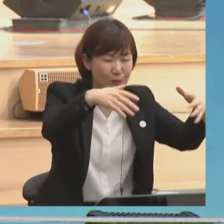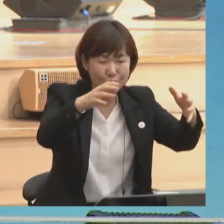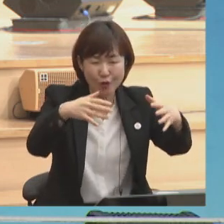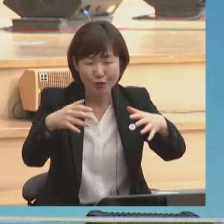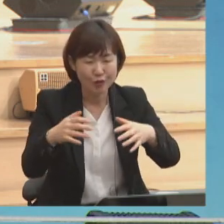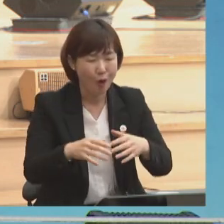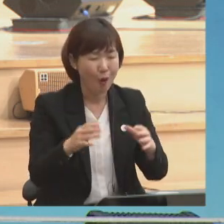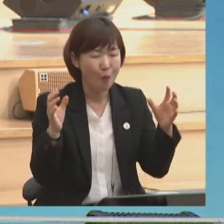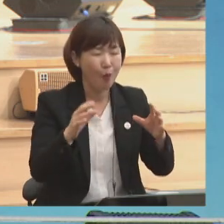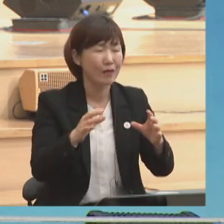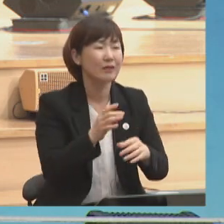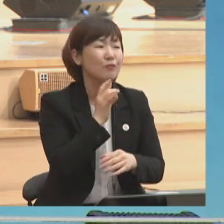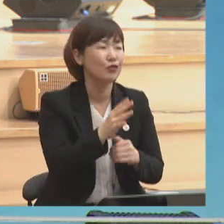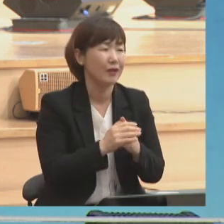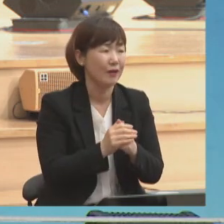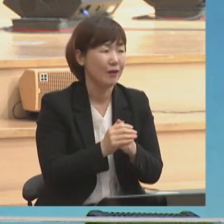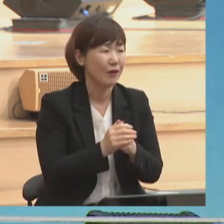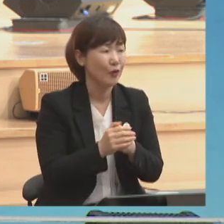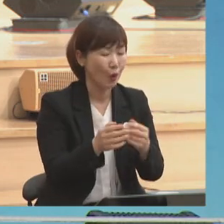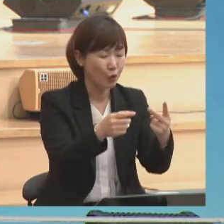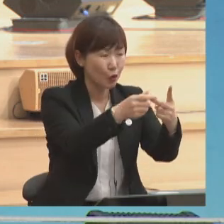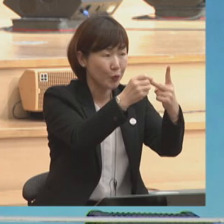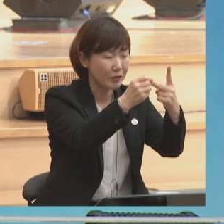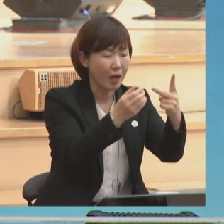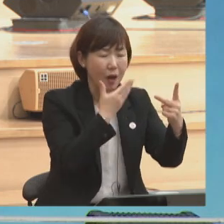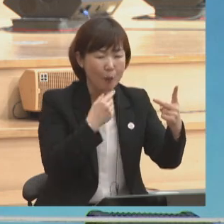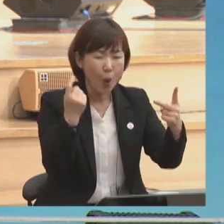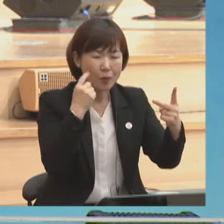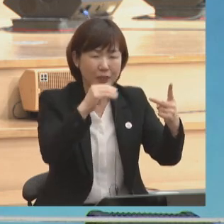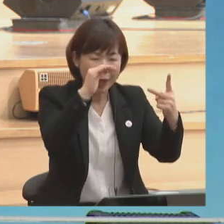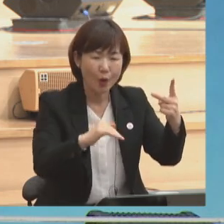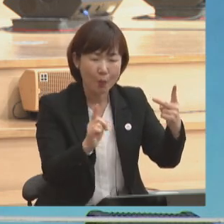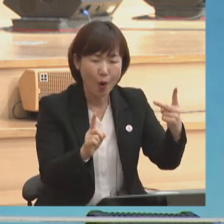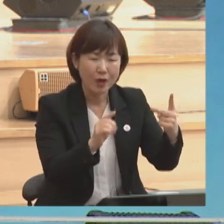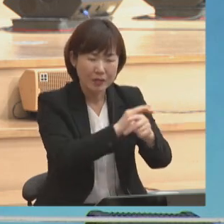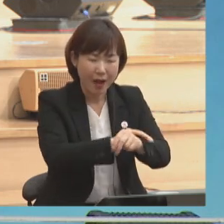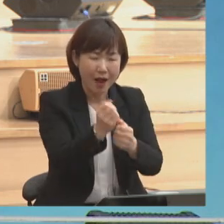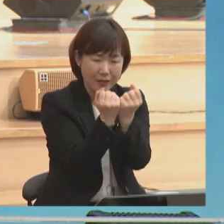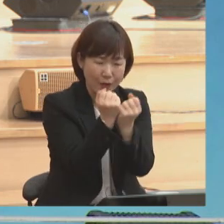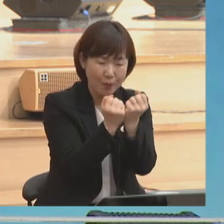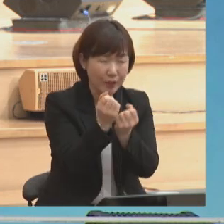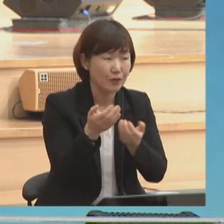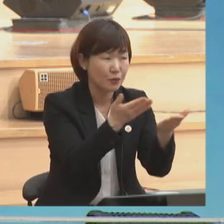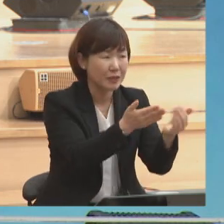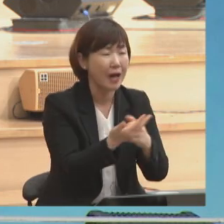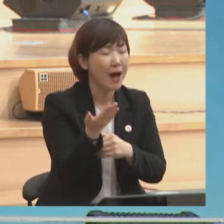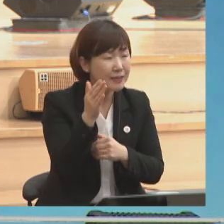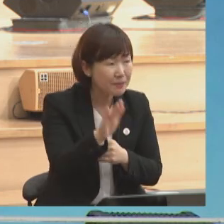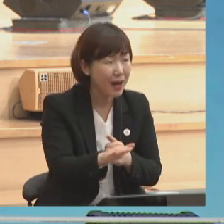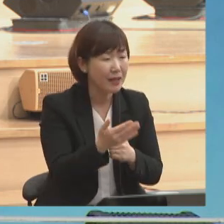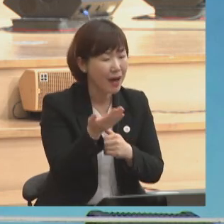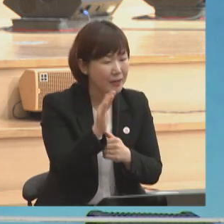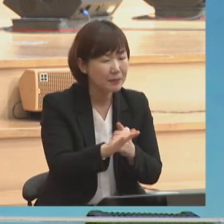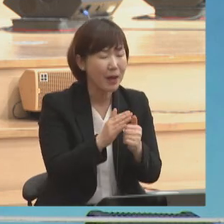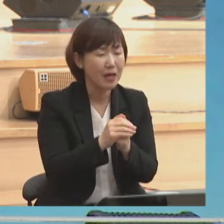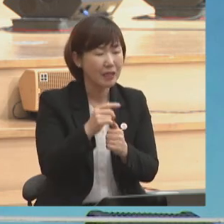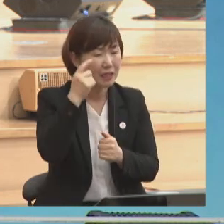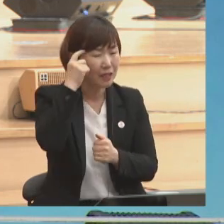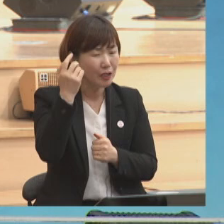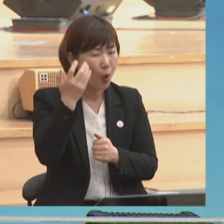복음의 내용을 설명해줘요. 잘 설명해주고 잘 풀어해줍니다. 그런데 영혼권에 고동치는 어떤 의도가